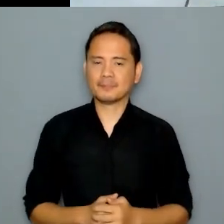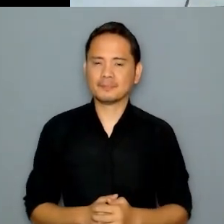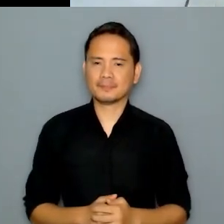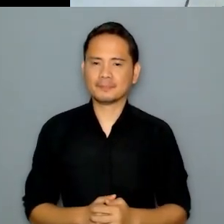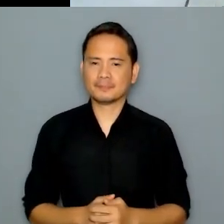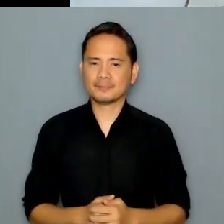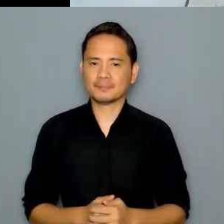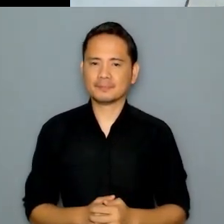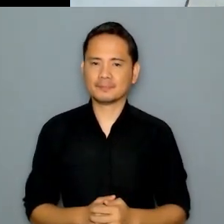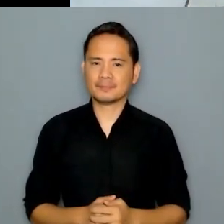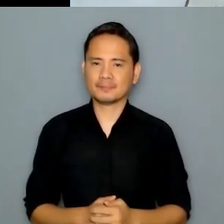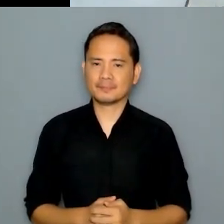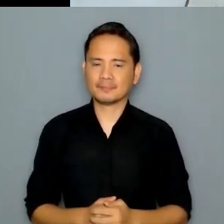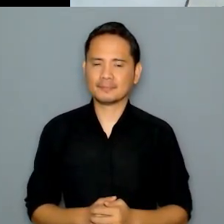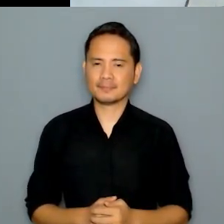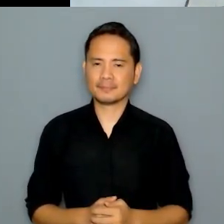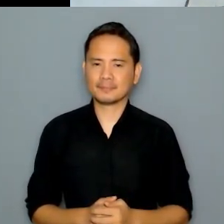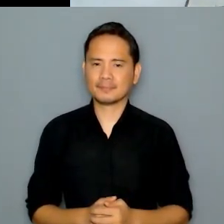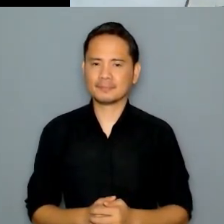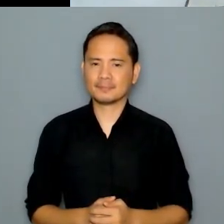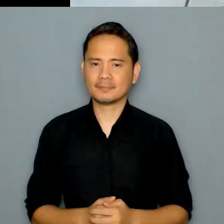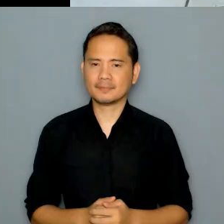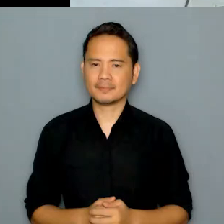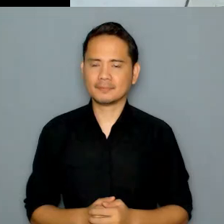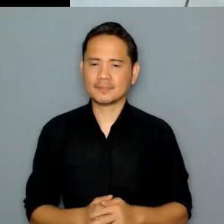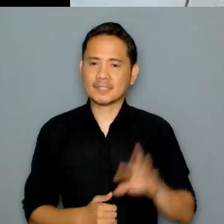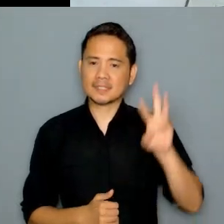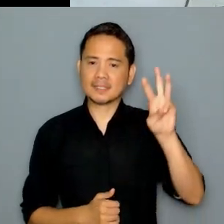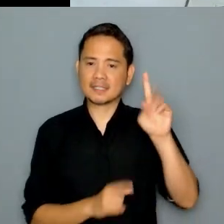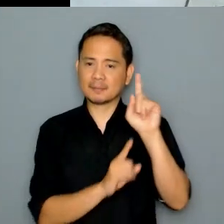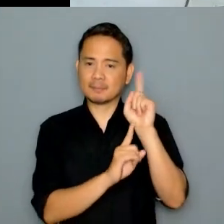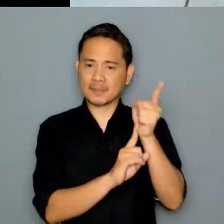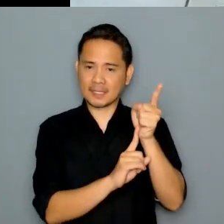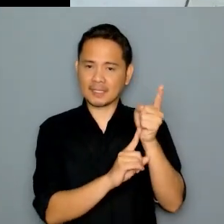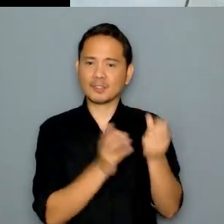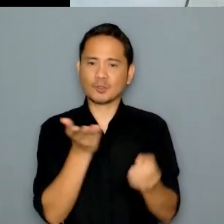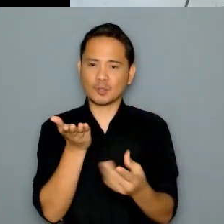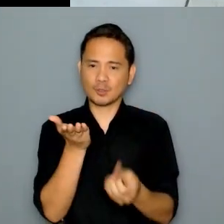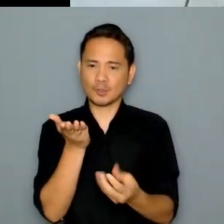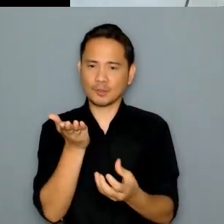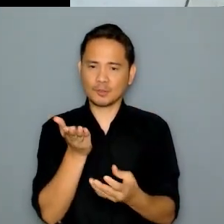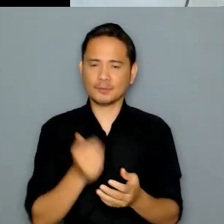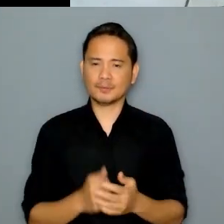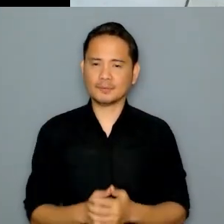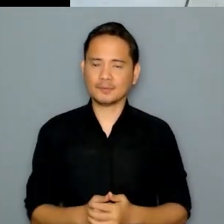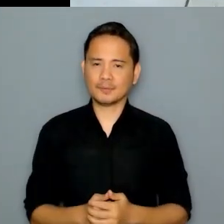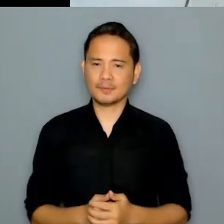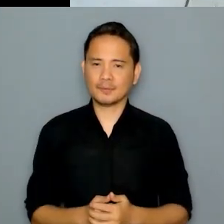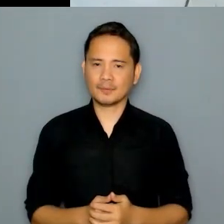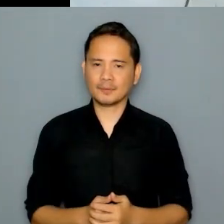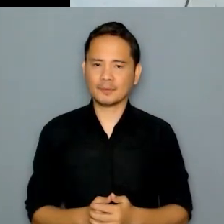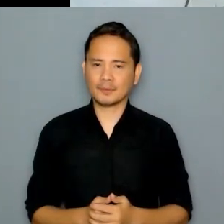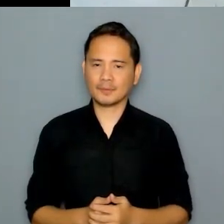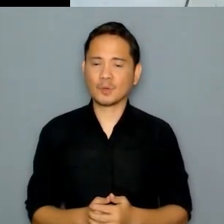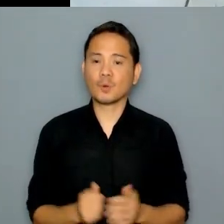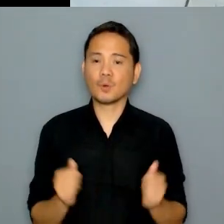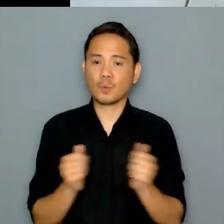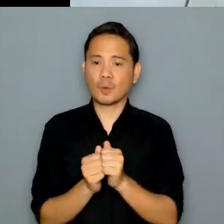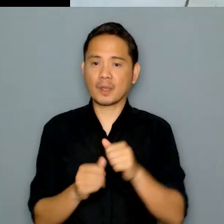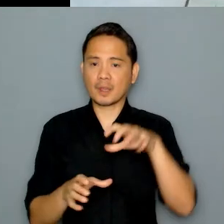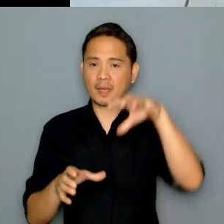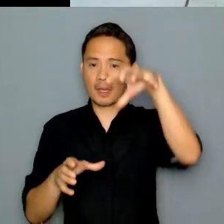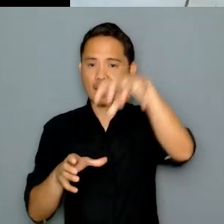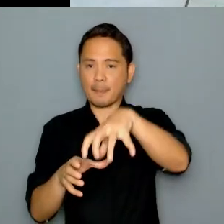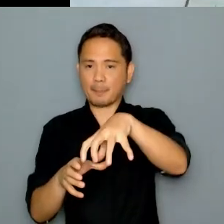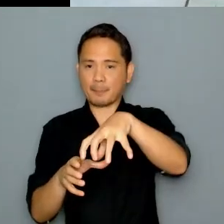mga 6 minutes na luto. Yan, with takip pa yan.